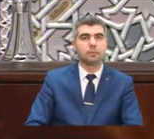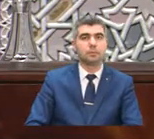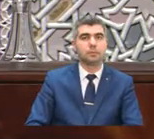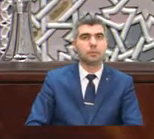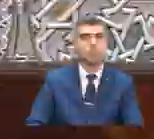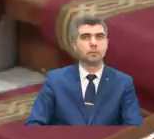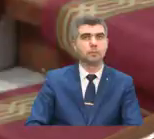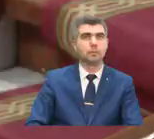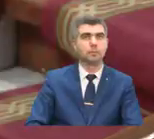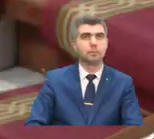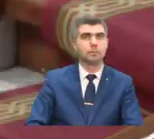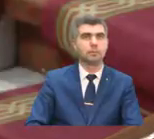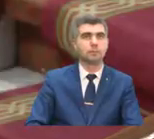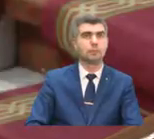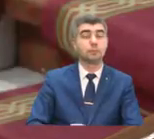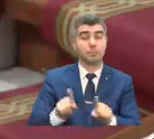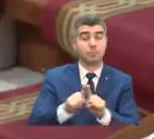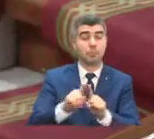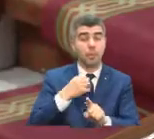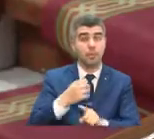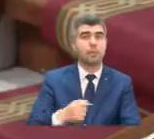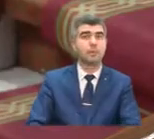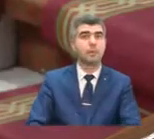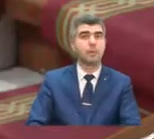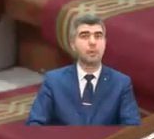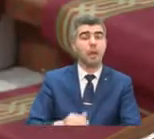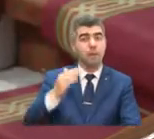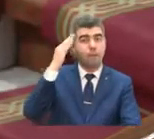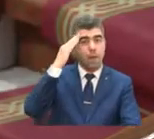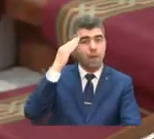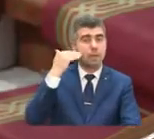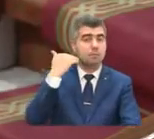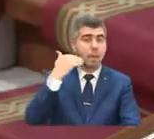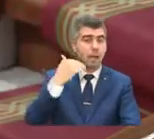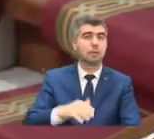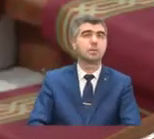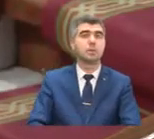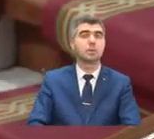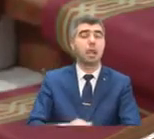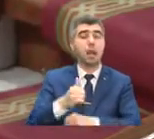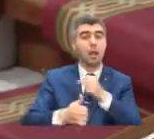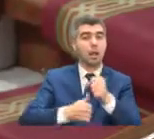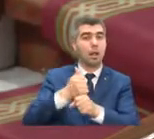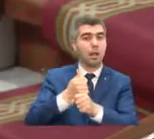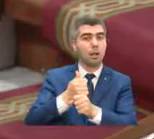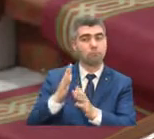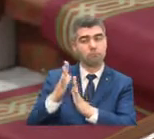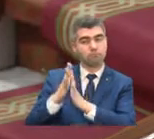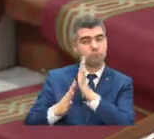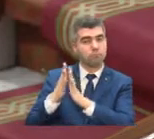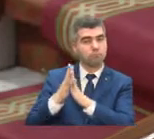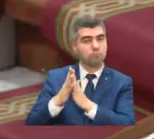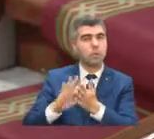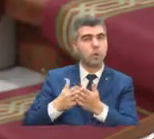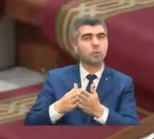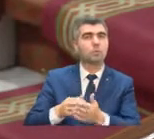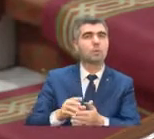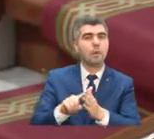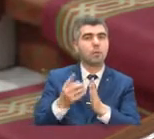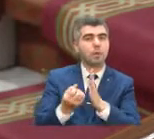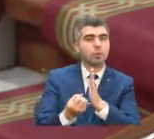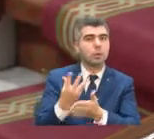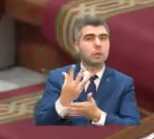نمشيو مباشرة للمنطقة ديال فاس مكناس. هاد السنوات الأخيرة شفنا استثمارات جديدة في